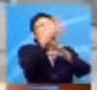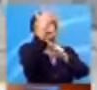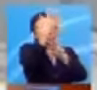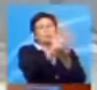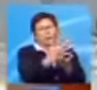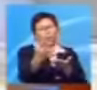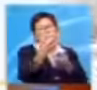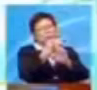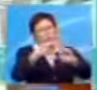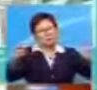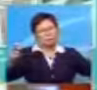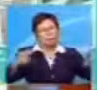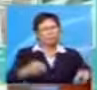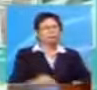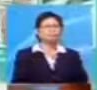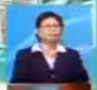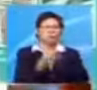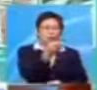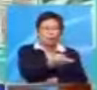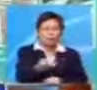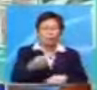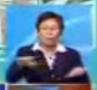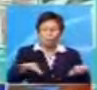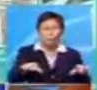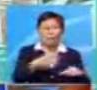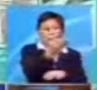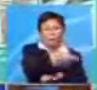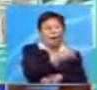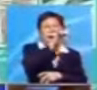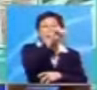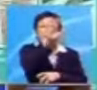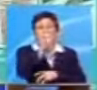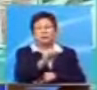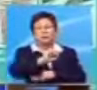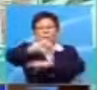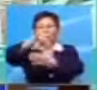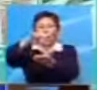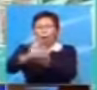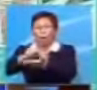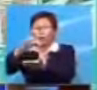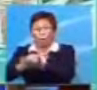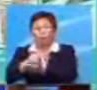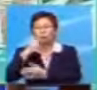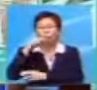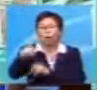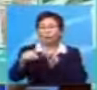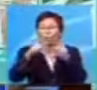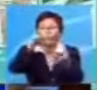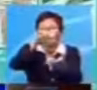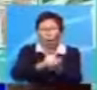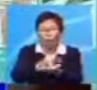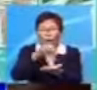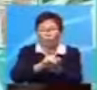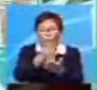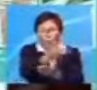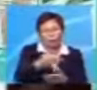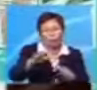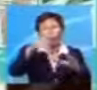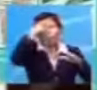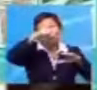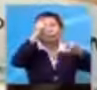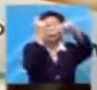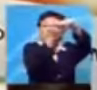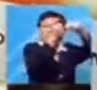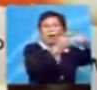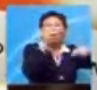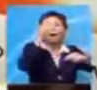Minggu komponen itu dibuat mengikut keperluan jadi apabila dia order barang misalnya barang-barang asas ni untuk buat pembinaan tu